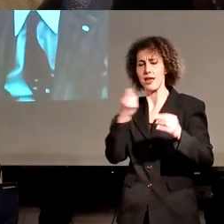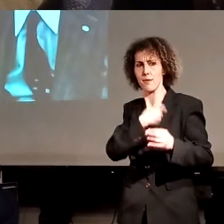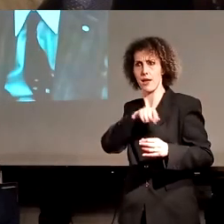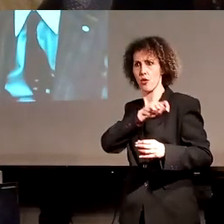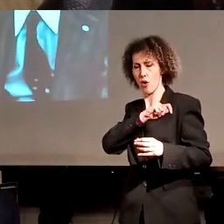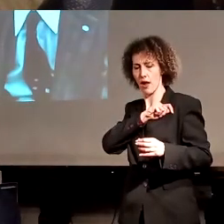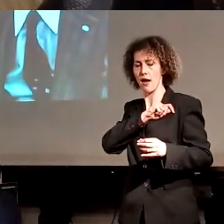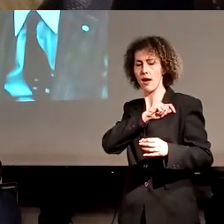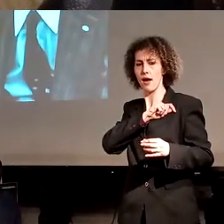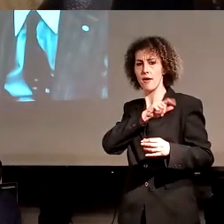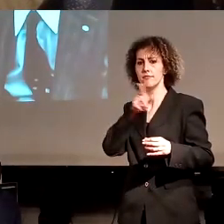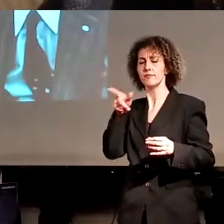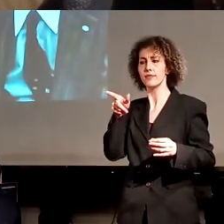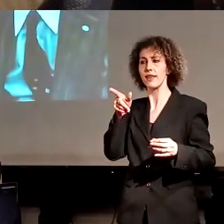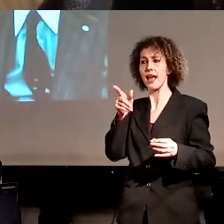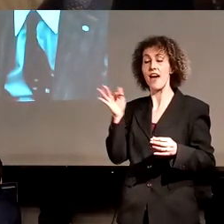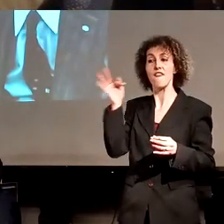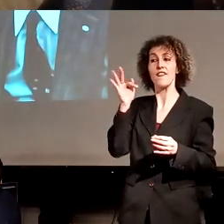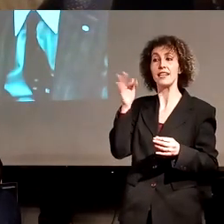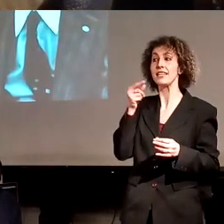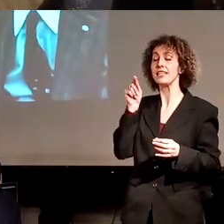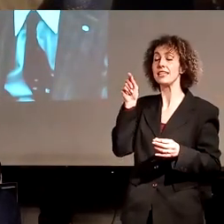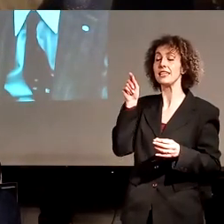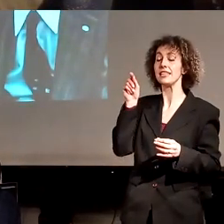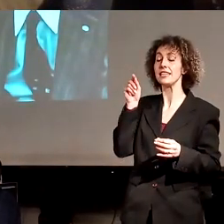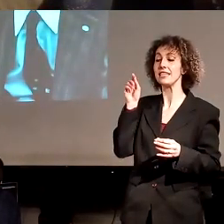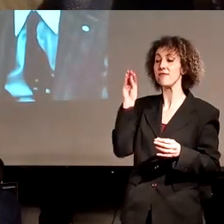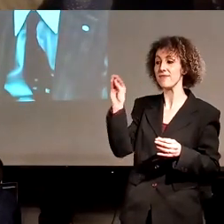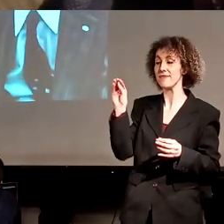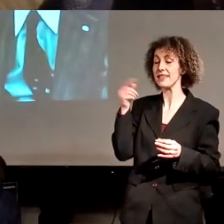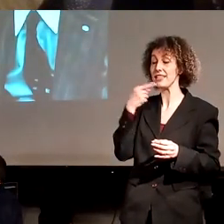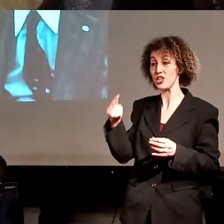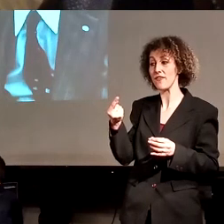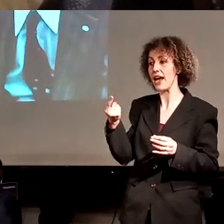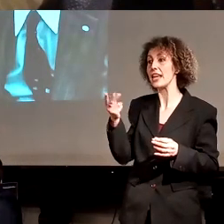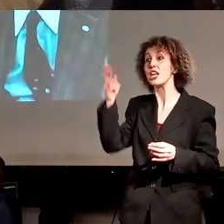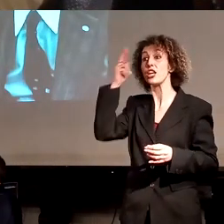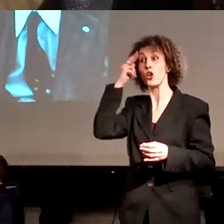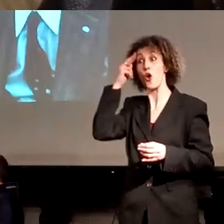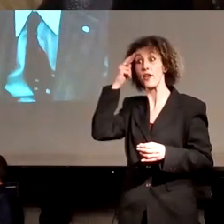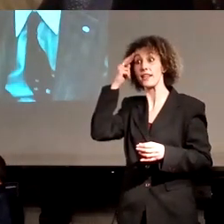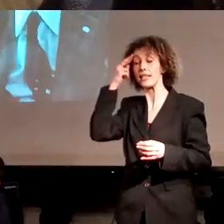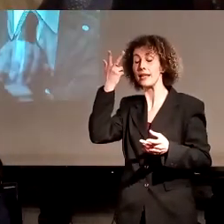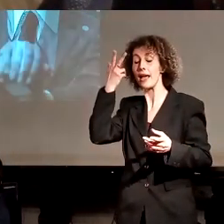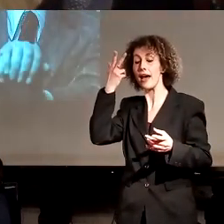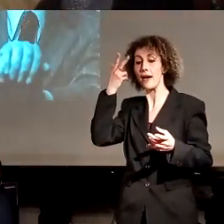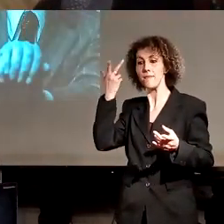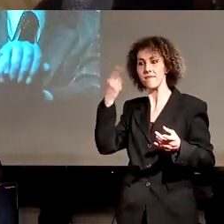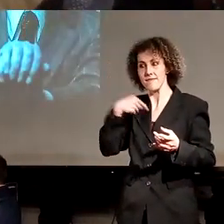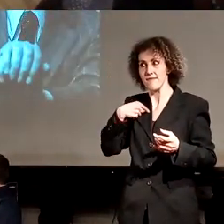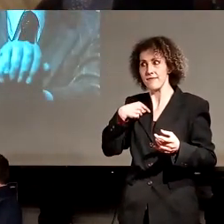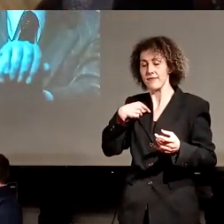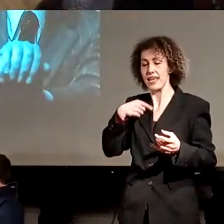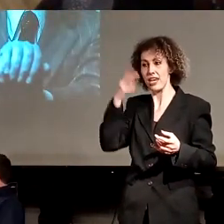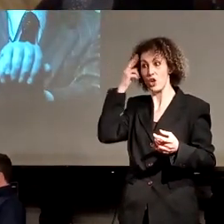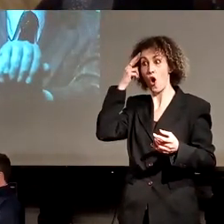colf fanny indiceva riguarda me alla società ricorda miri desta mia me stessa alle 8 di mattina